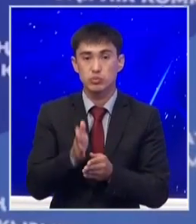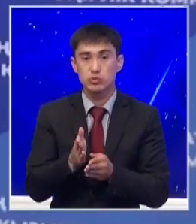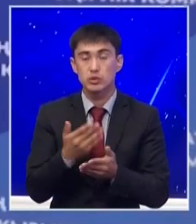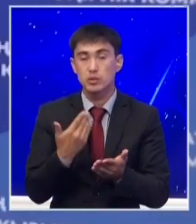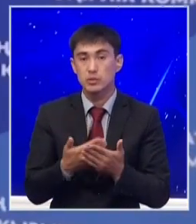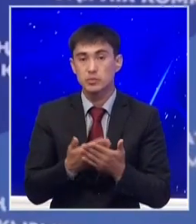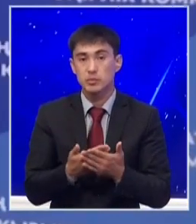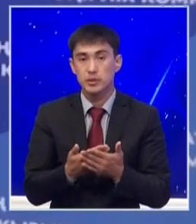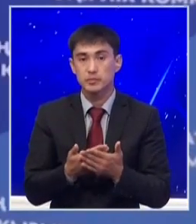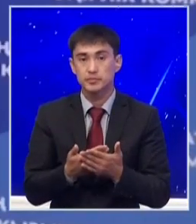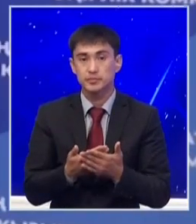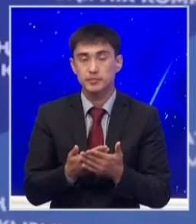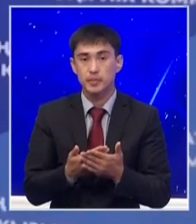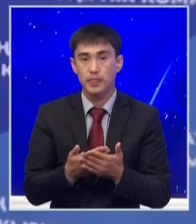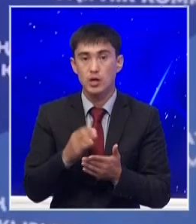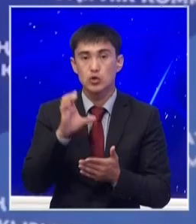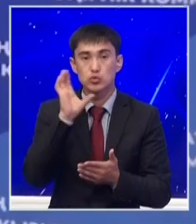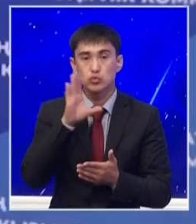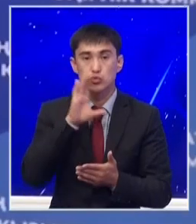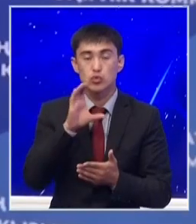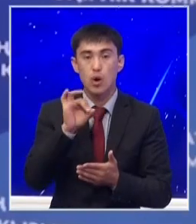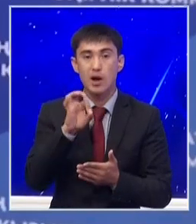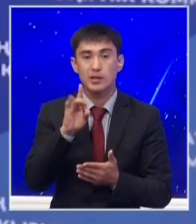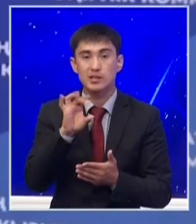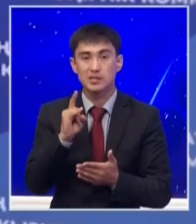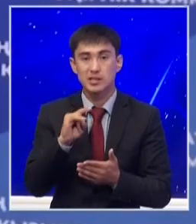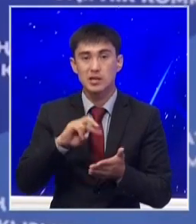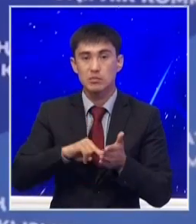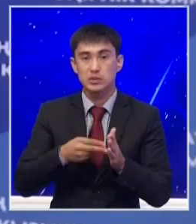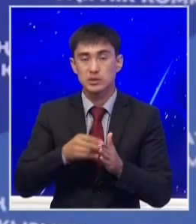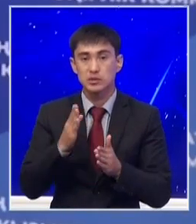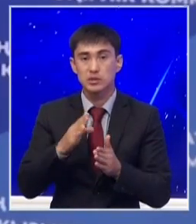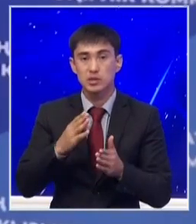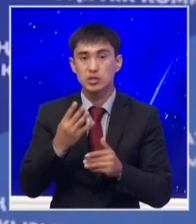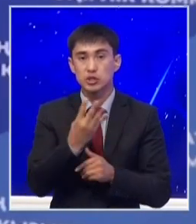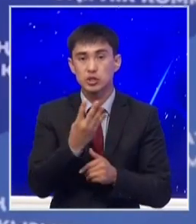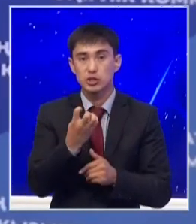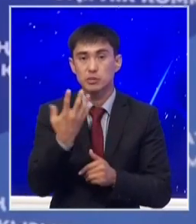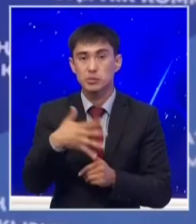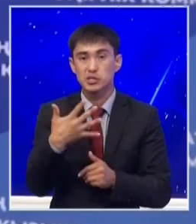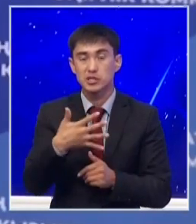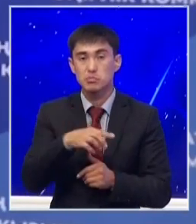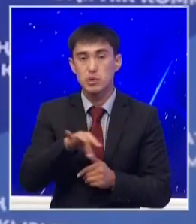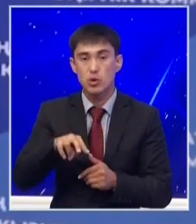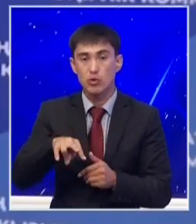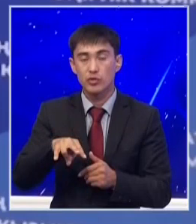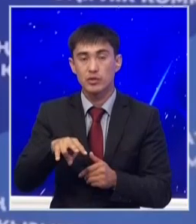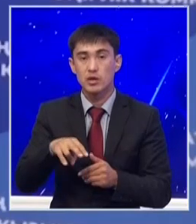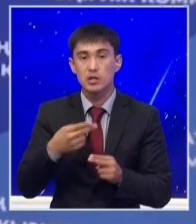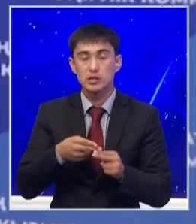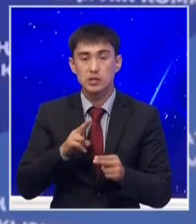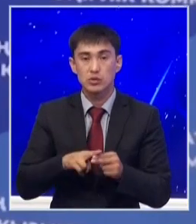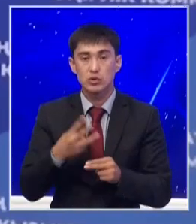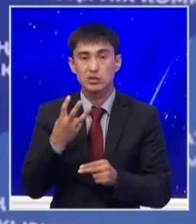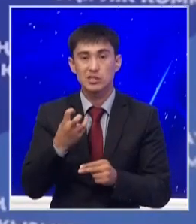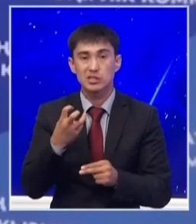примере Кунаев-Суарнасе, то дополнительная сумма инвестиций составила порядка 450 миллионов, из которых